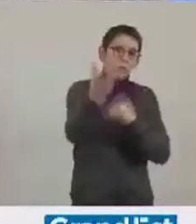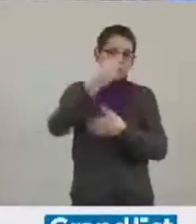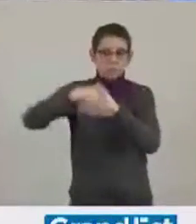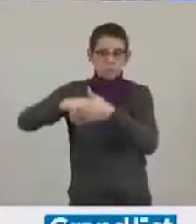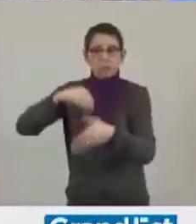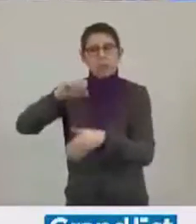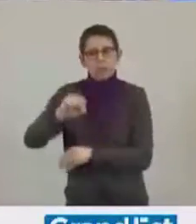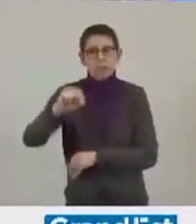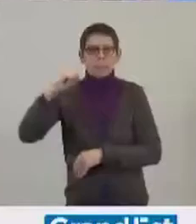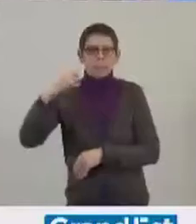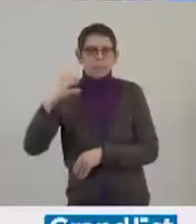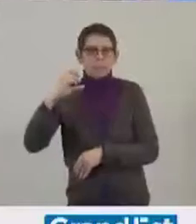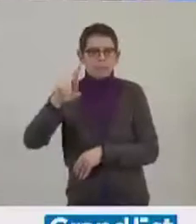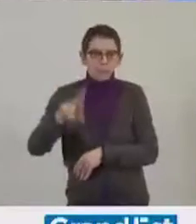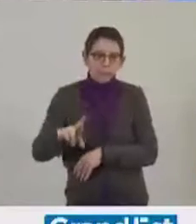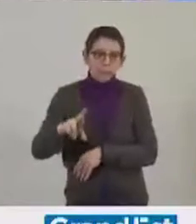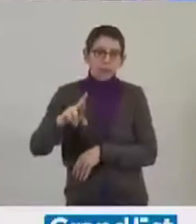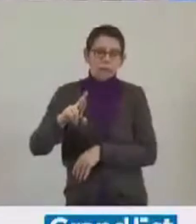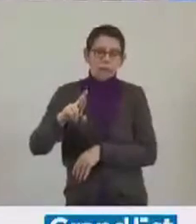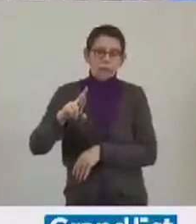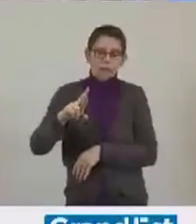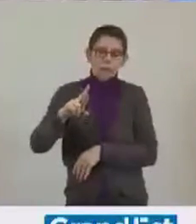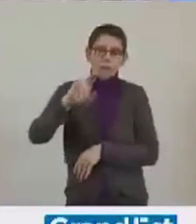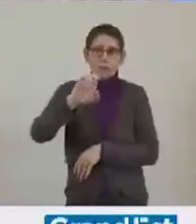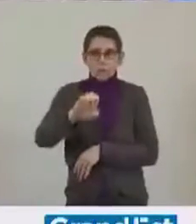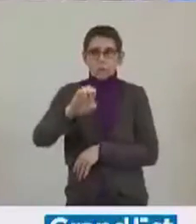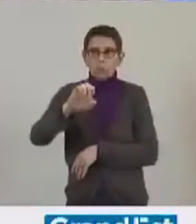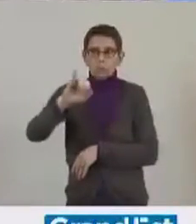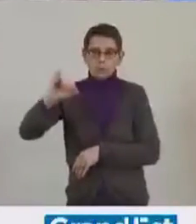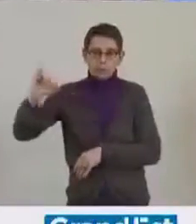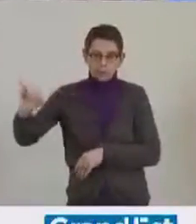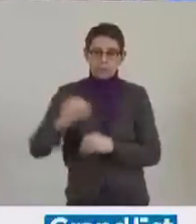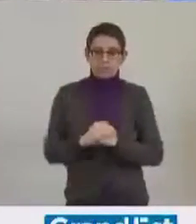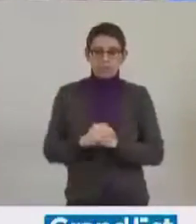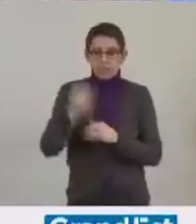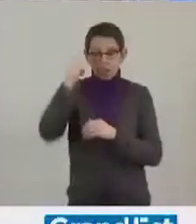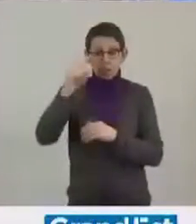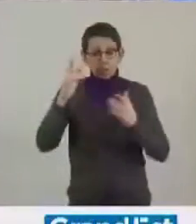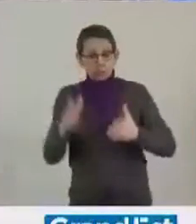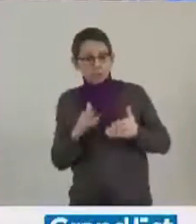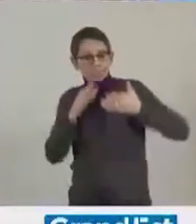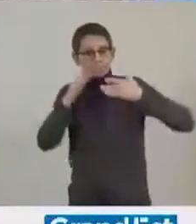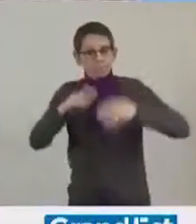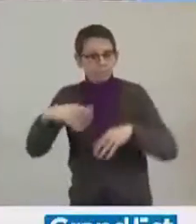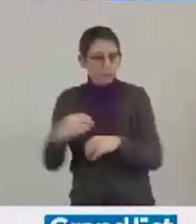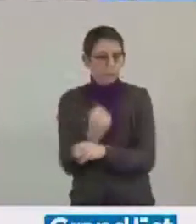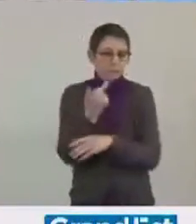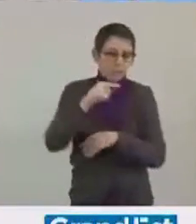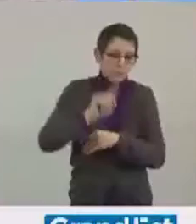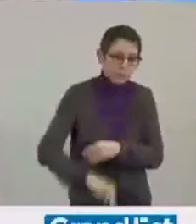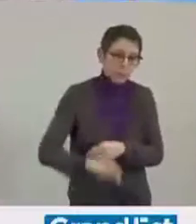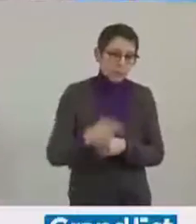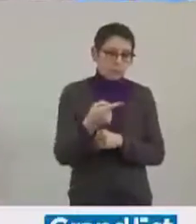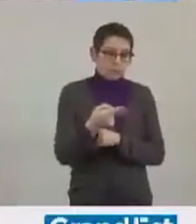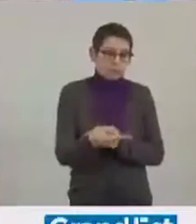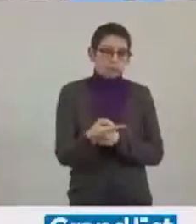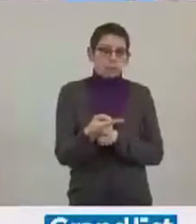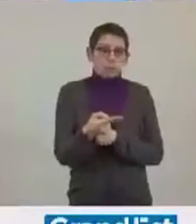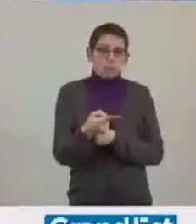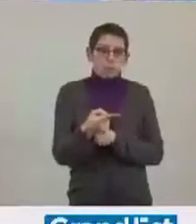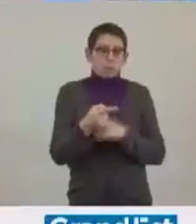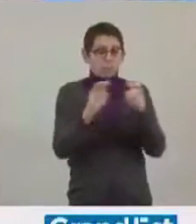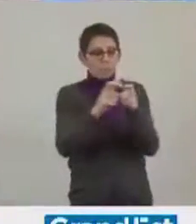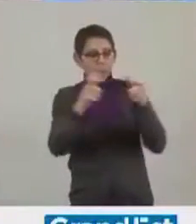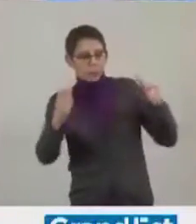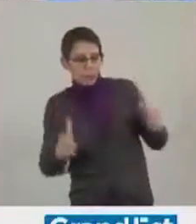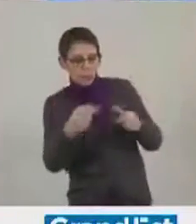SRDE2I. Pour relever ces défis, il nous faut renforcer et structurer l'écosystème de l'innovation régionale pour assurer aux entreprises